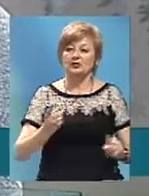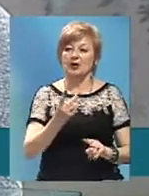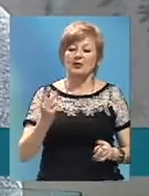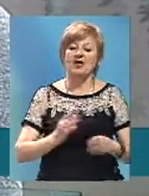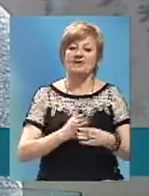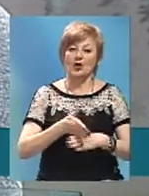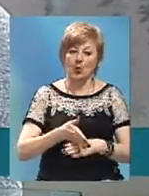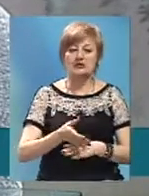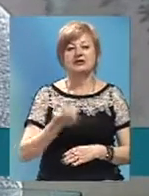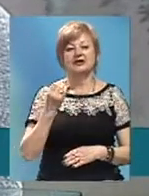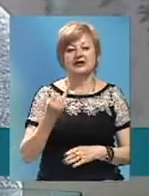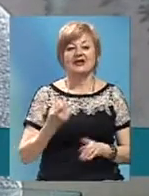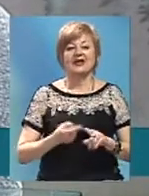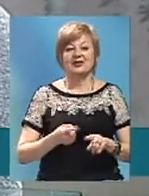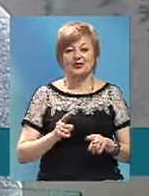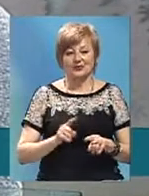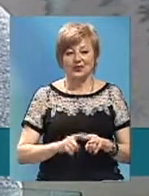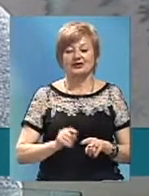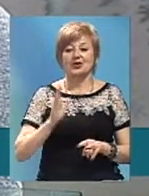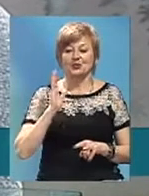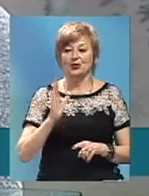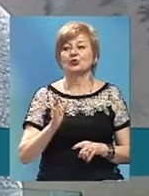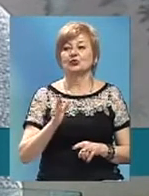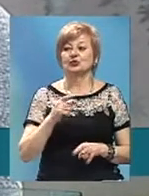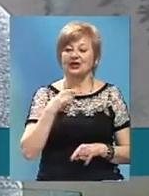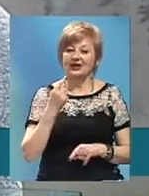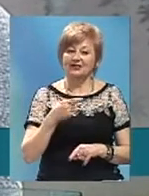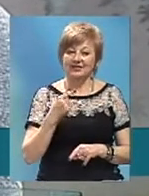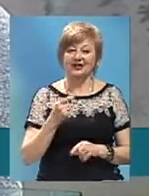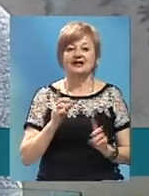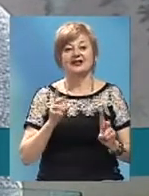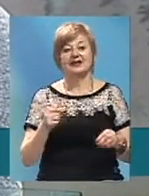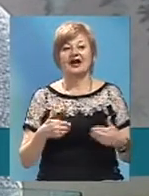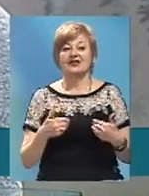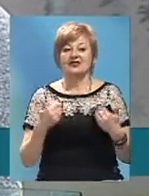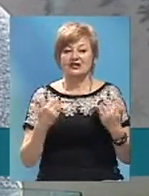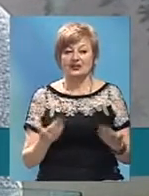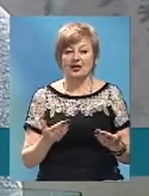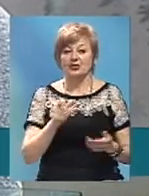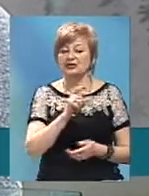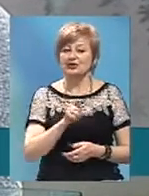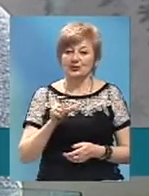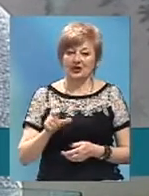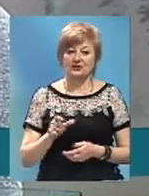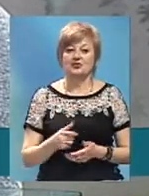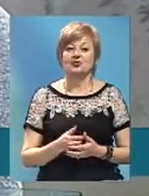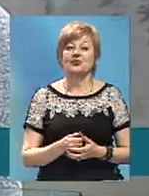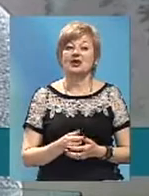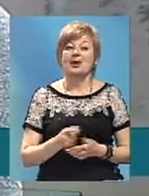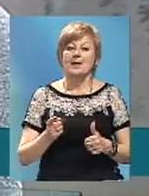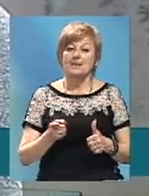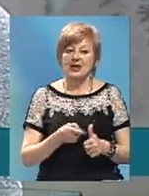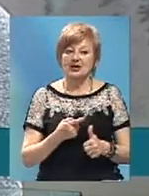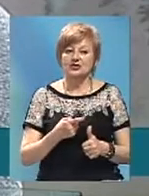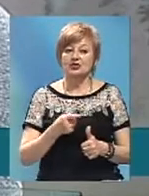І, власне, ось ці ставки вони зараз будуть робити і у такий спосіб вітатися із глядачами і слухачами Суспільного.